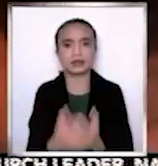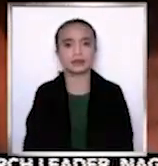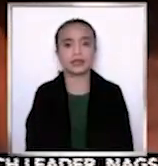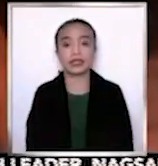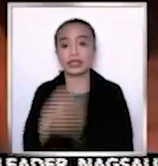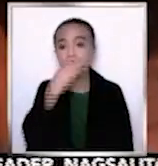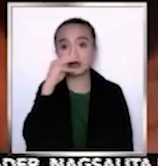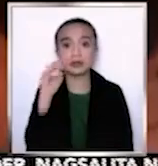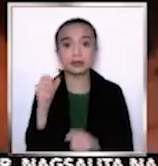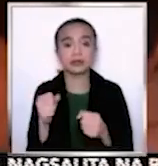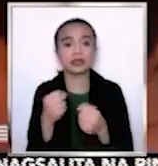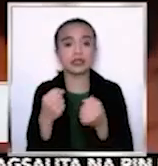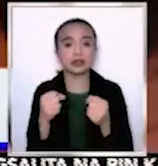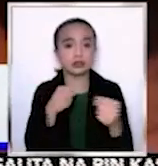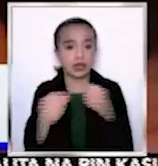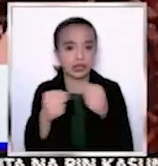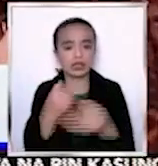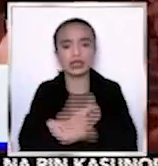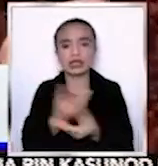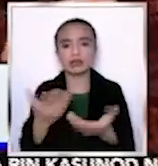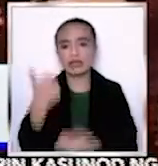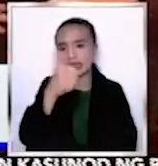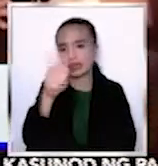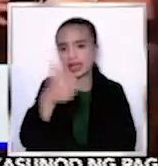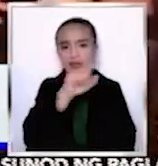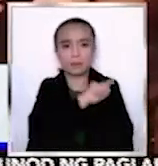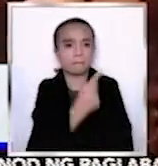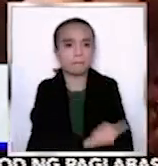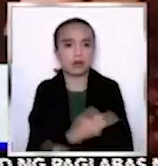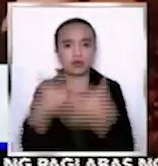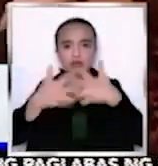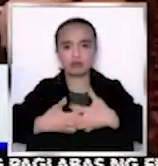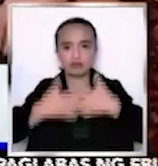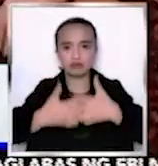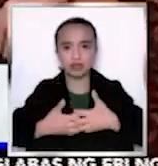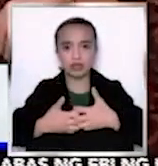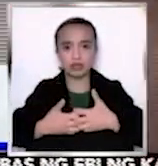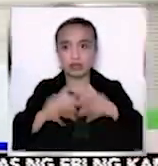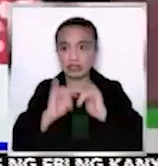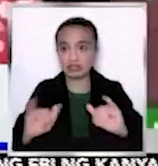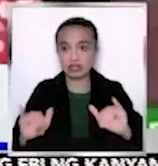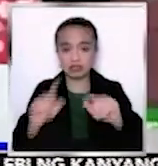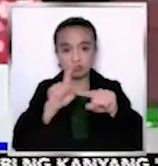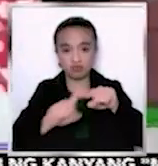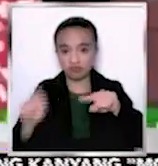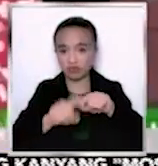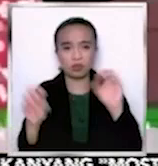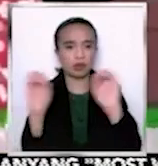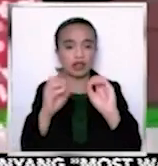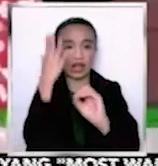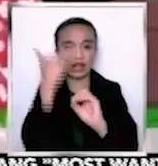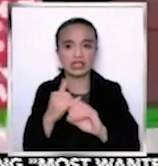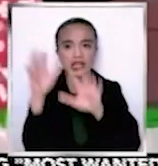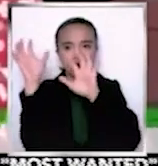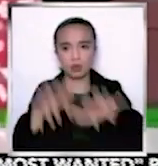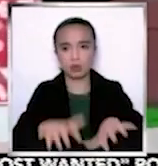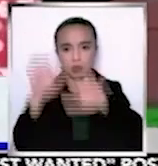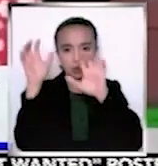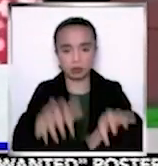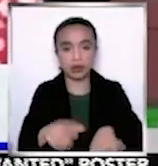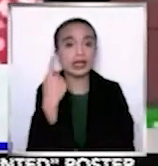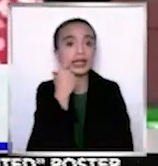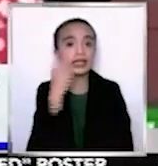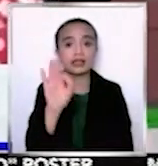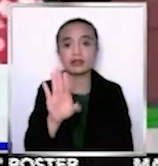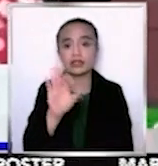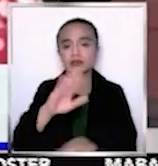set sa 10 komunidad sa probinsya ng Cebu na walang kuryente hanggang ngayon dahil sa bagyong Odette. Sa kanyang Facebook Live kanina, hinamon ni